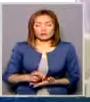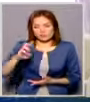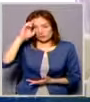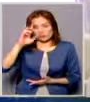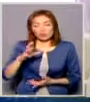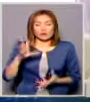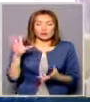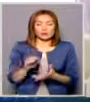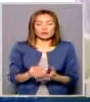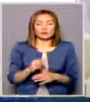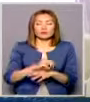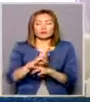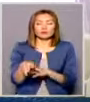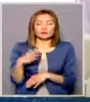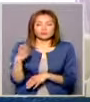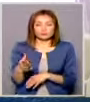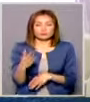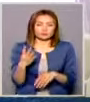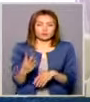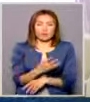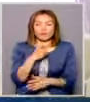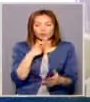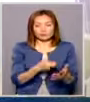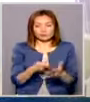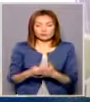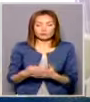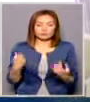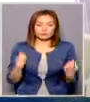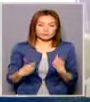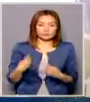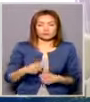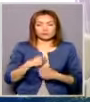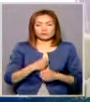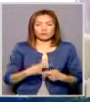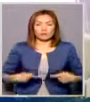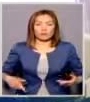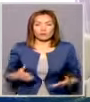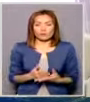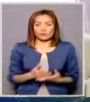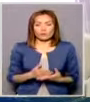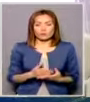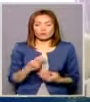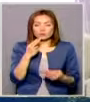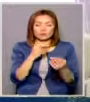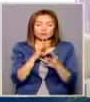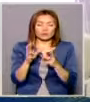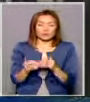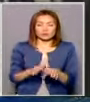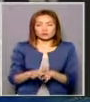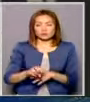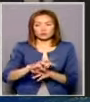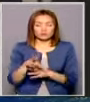тарапынан барлық жағдай жасалған. Бұл 4 мезгіл тамағы, жуындыру, шайындыру деген сияқты азық-түлік барлығы да